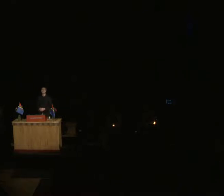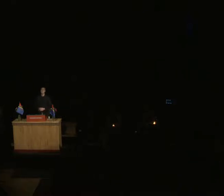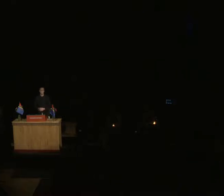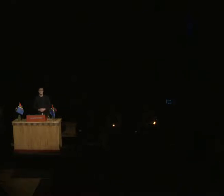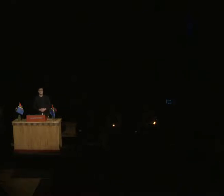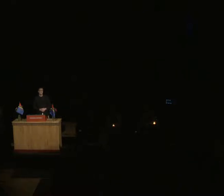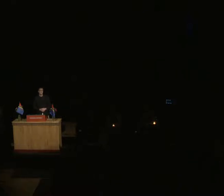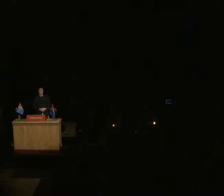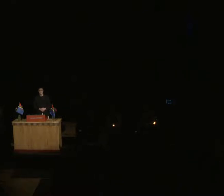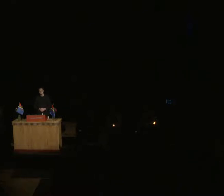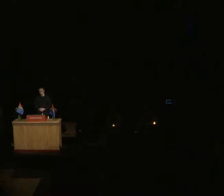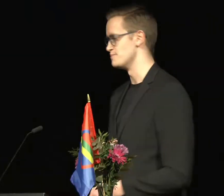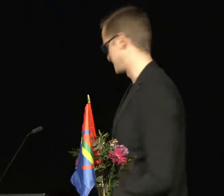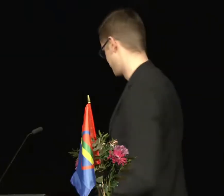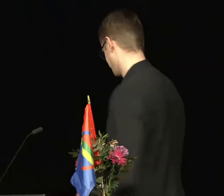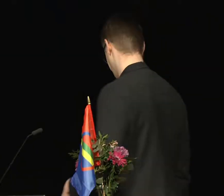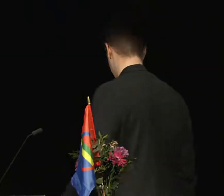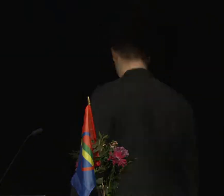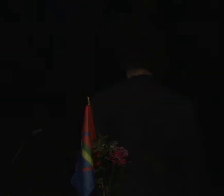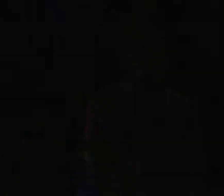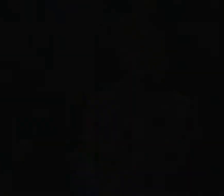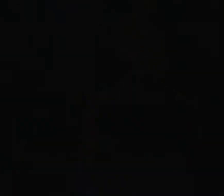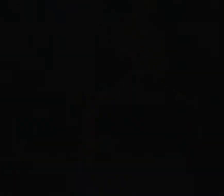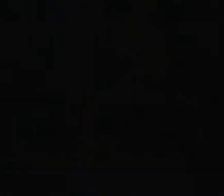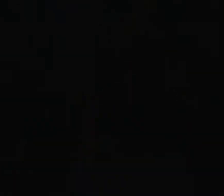en fargerik sang, Spektrum.